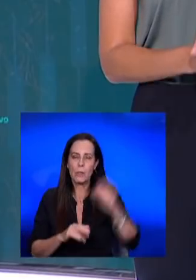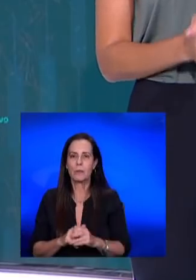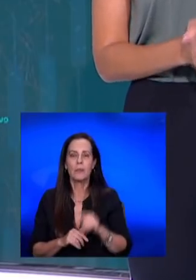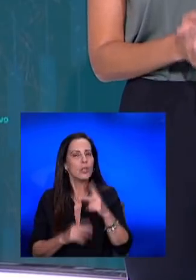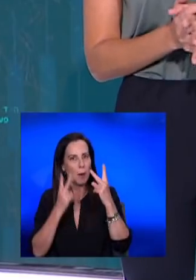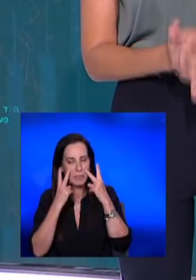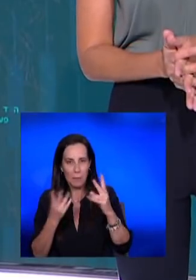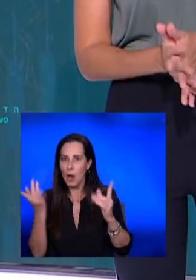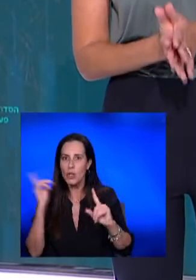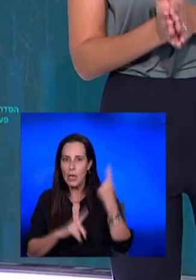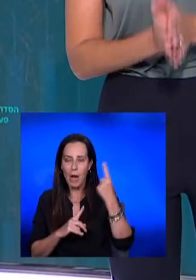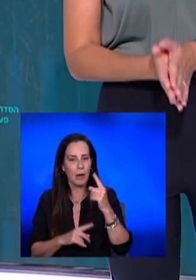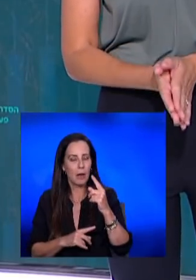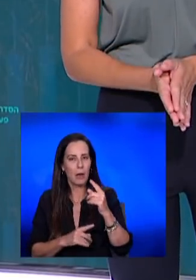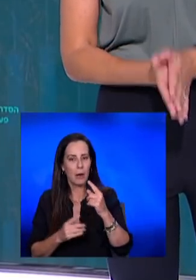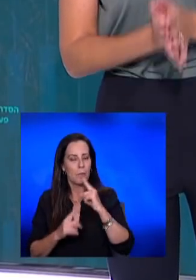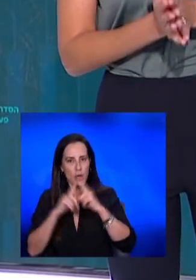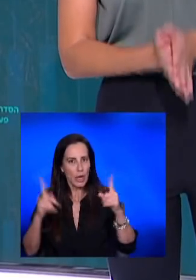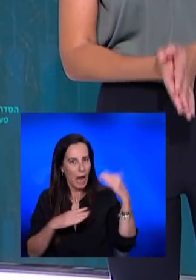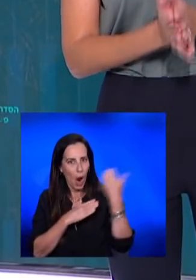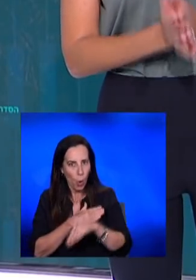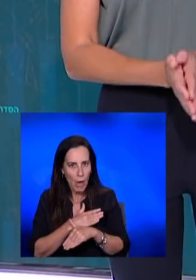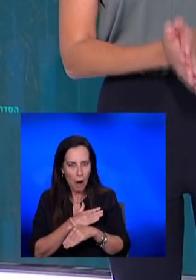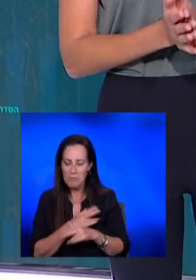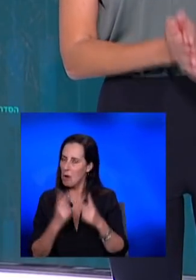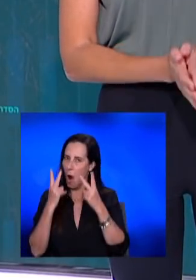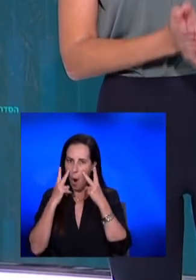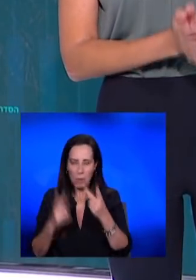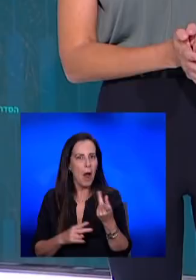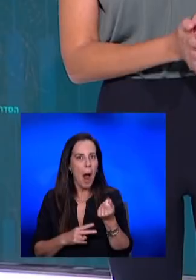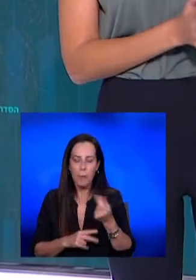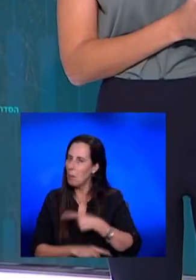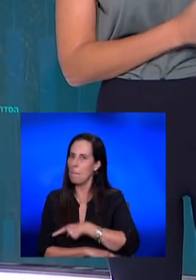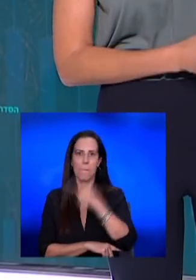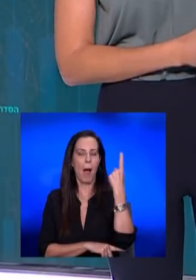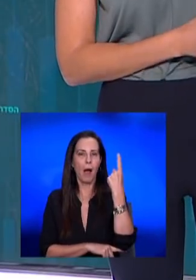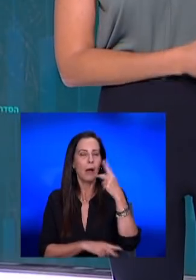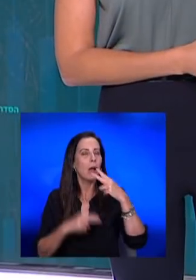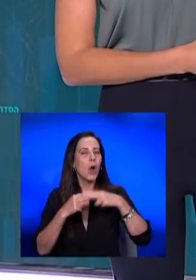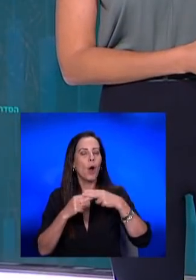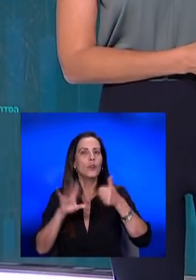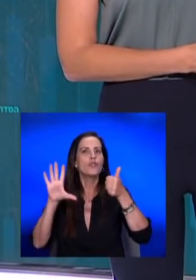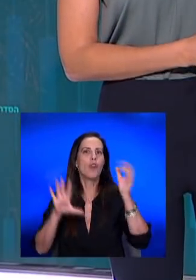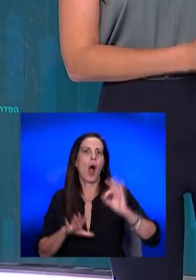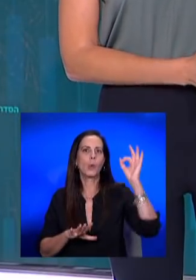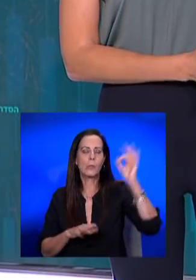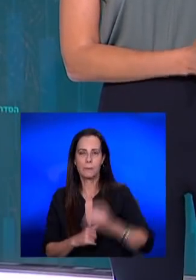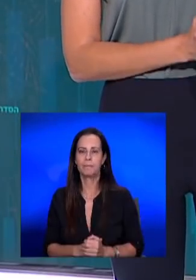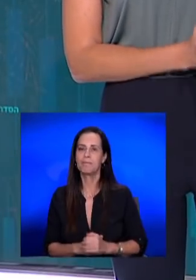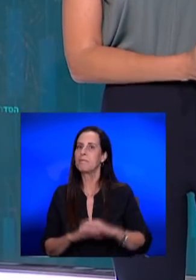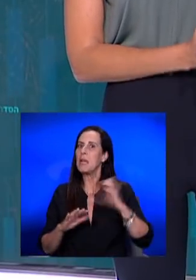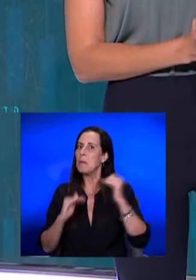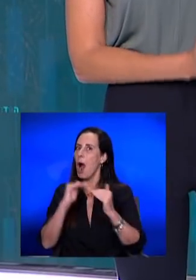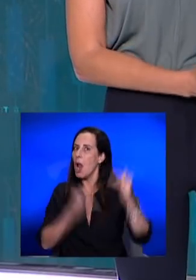כשמסתכלים על מה שקרה כאן ב-12 החודשים האחרונים, רואים שהמחירים קפצו כמעט בשישה אחוזים. אם העליות